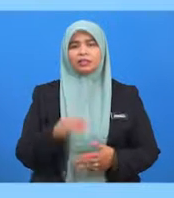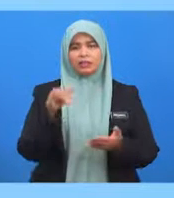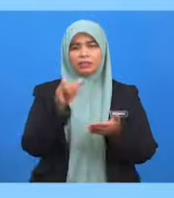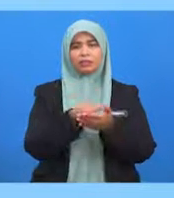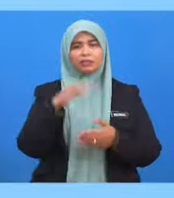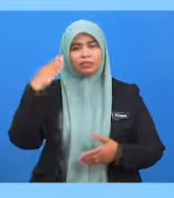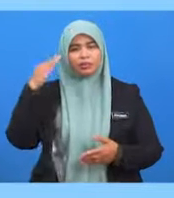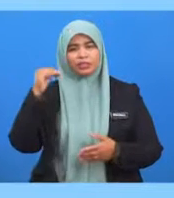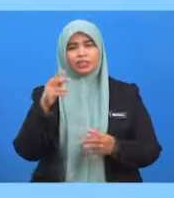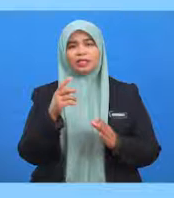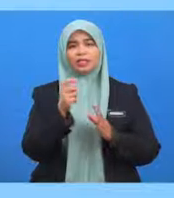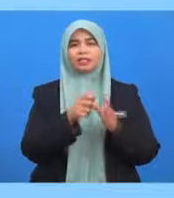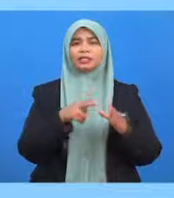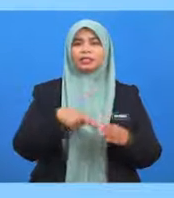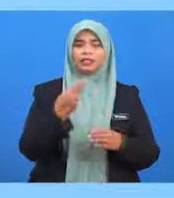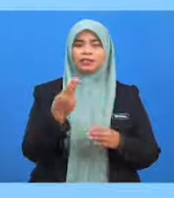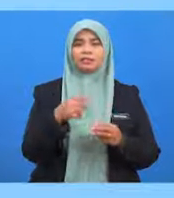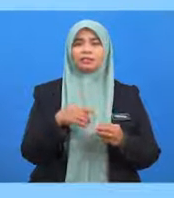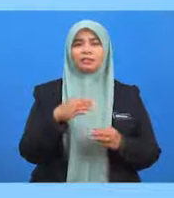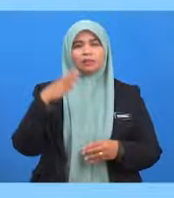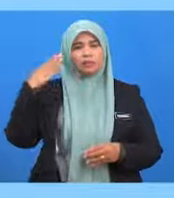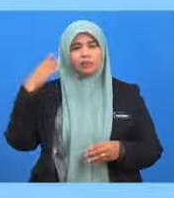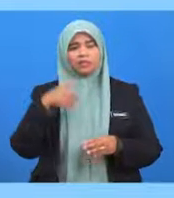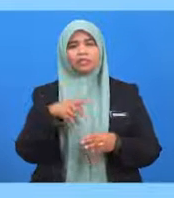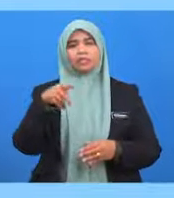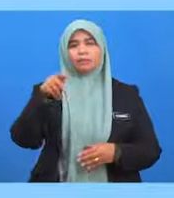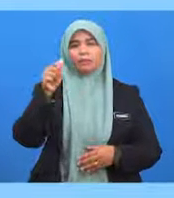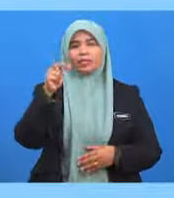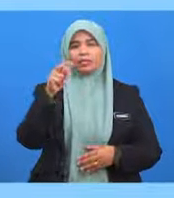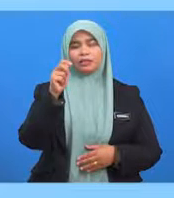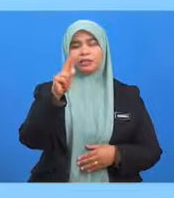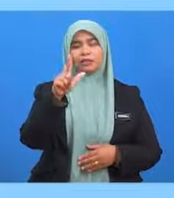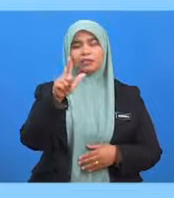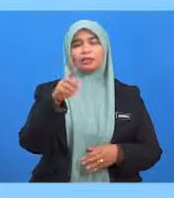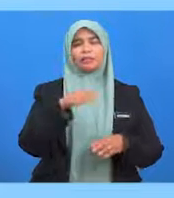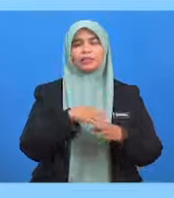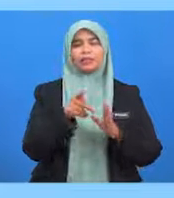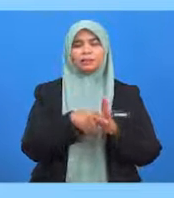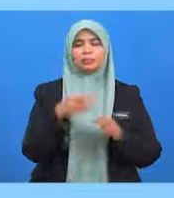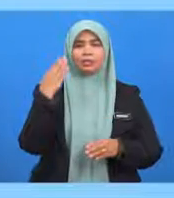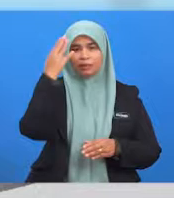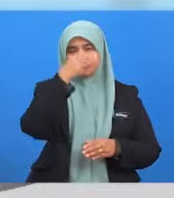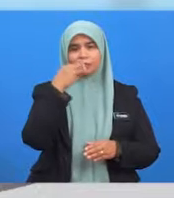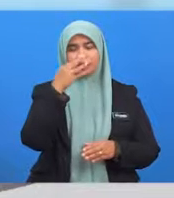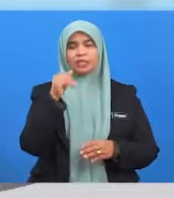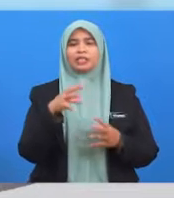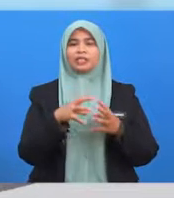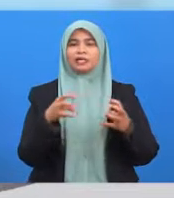yang terhasil apabila bunyi dipantulkan pada permukaan yang